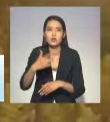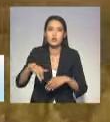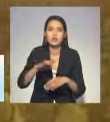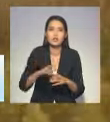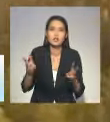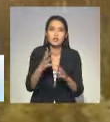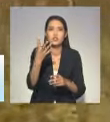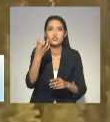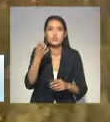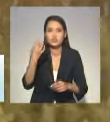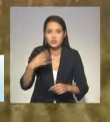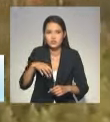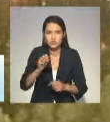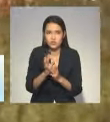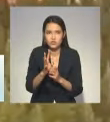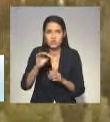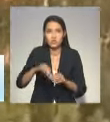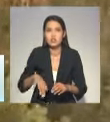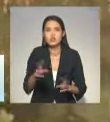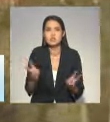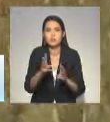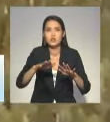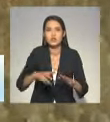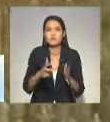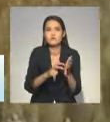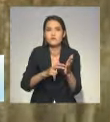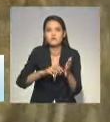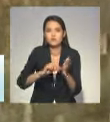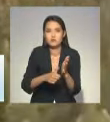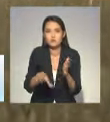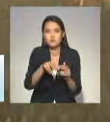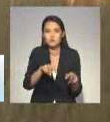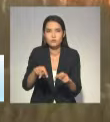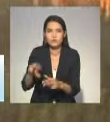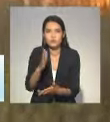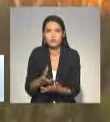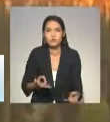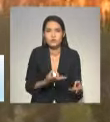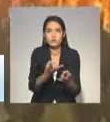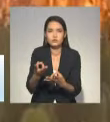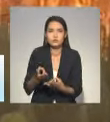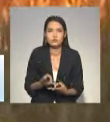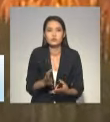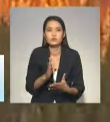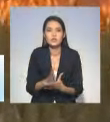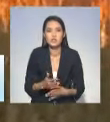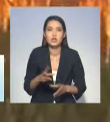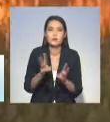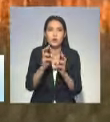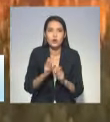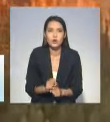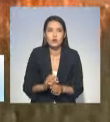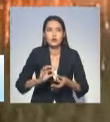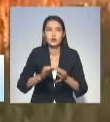полыхают 414 лесных пожаров. 239 из них вышли из-под контроля. Более того, некоторые из них не могут потушить уже на